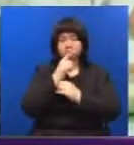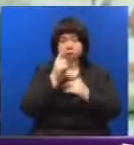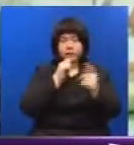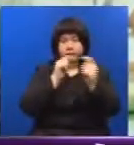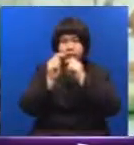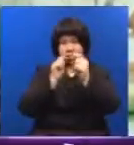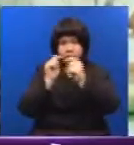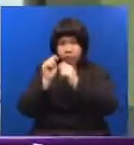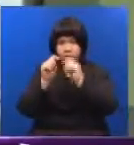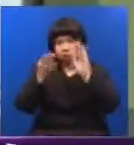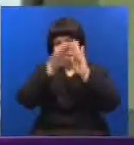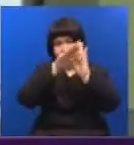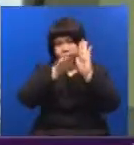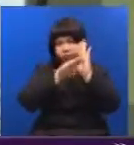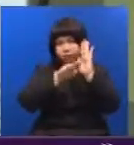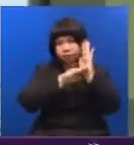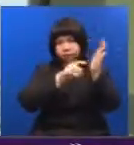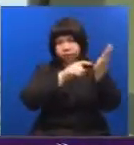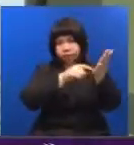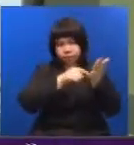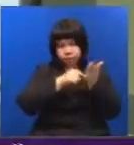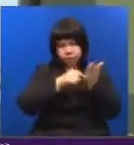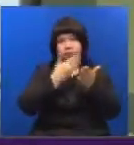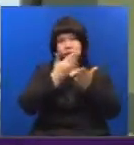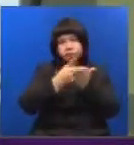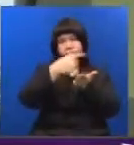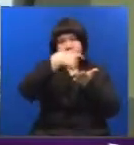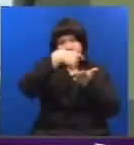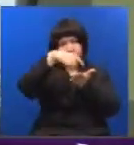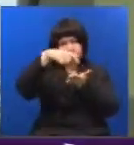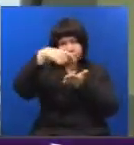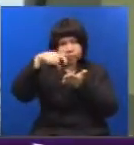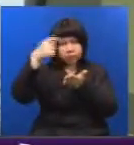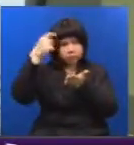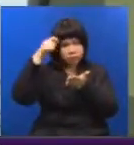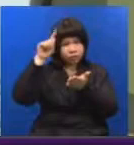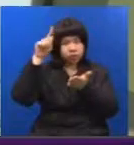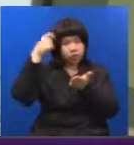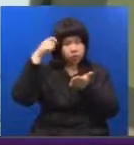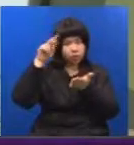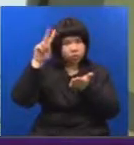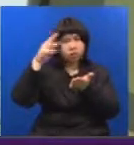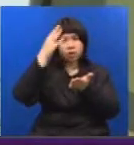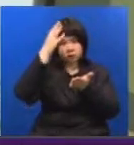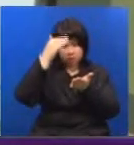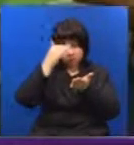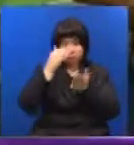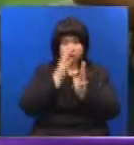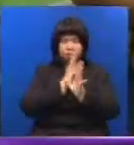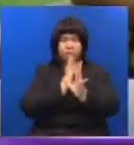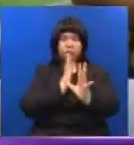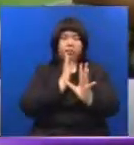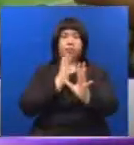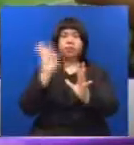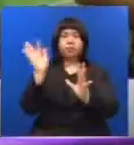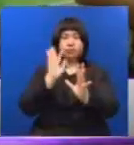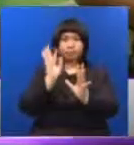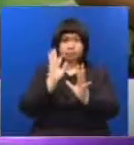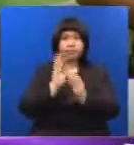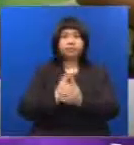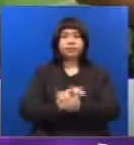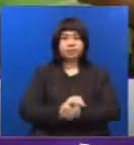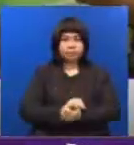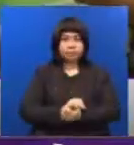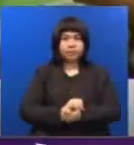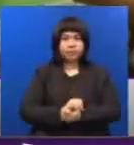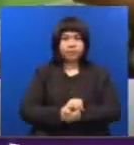ลำดับเข้ามาทําสัญญาก่อนโนเข้าบญชีภายใ 1-2 วันเพื่ที่จะหลกเลี่ยงความแ อัดในการติดต่ขอร